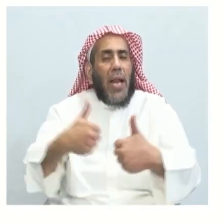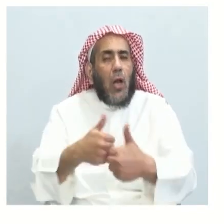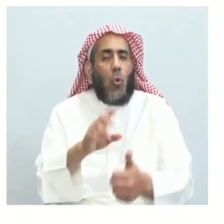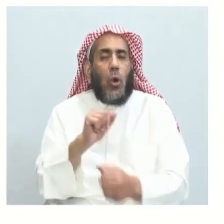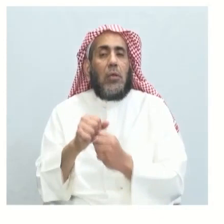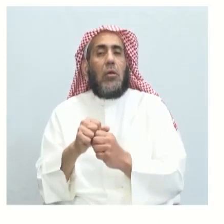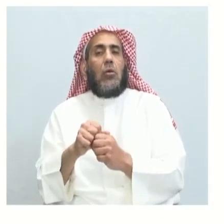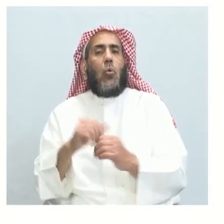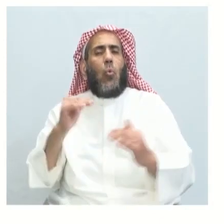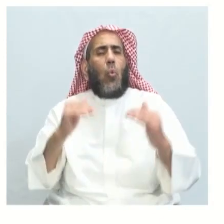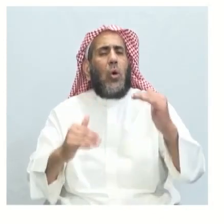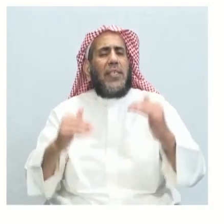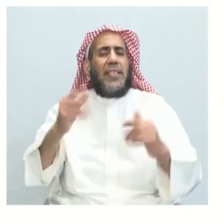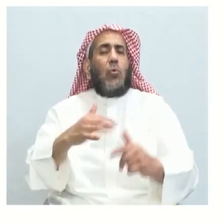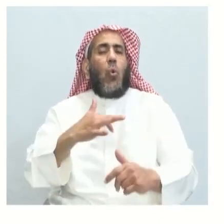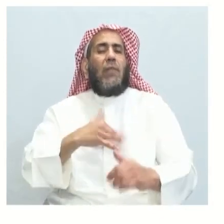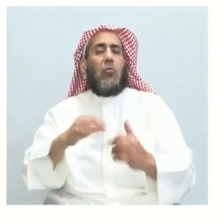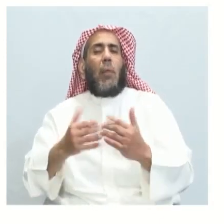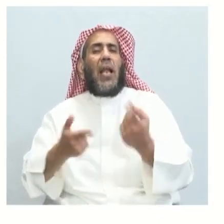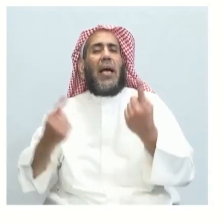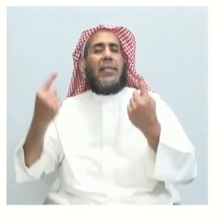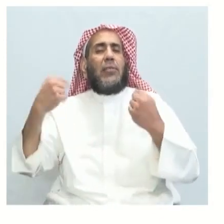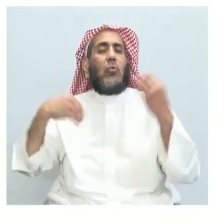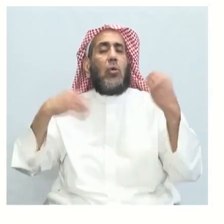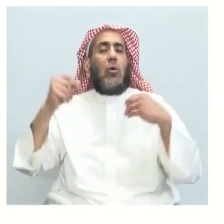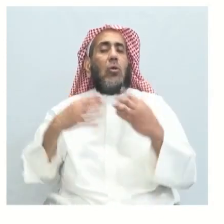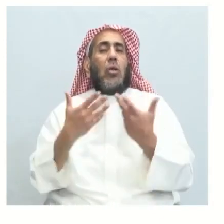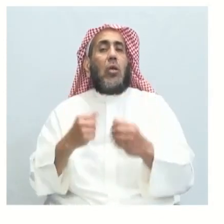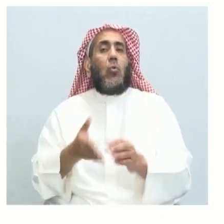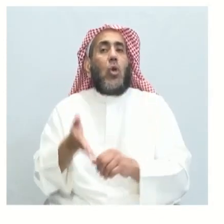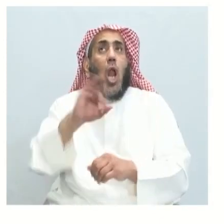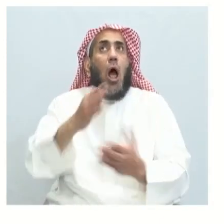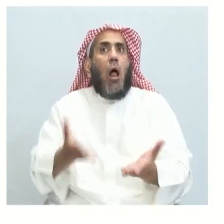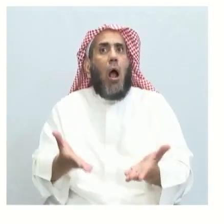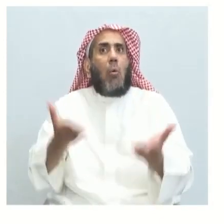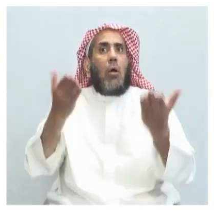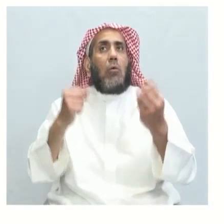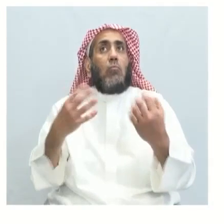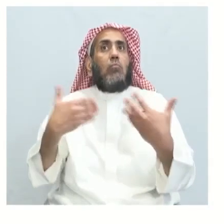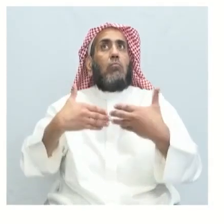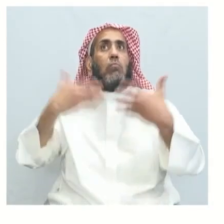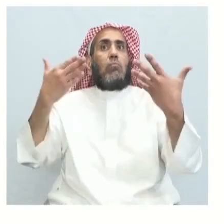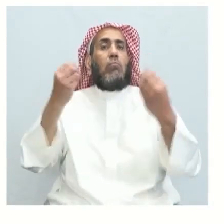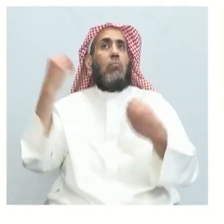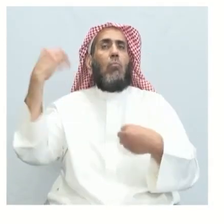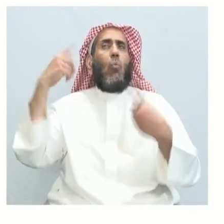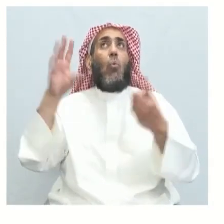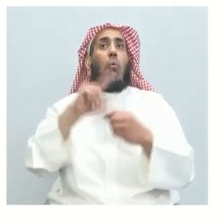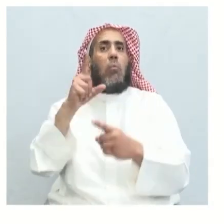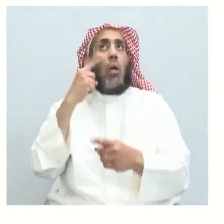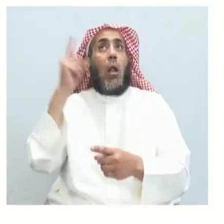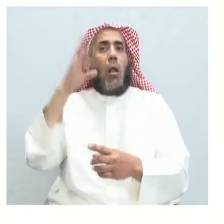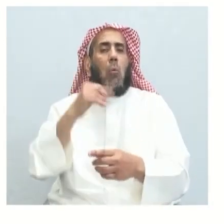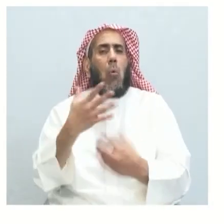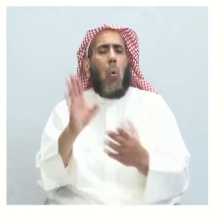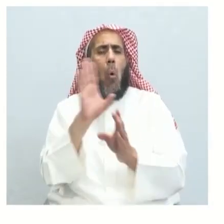وزنوا انفسكم قبل ان توزنوا وتزينوا للعرض الاكبر يوم تعرضون على الله لا تخفى منكم